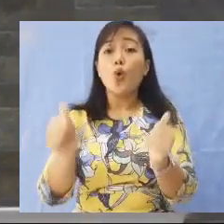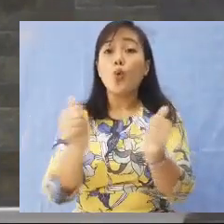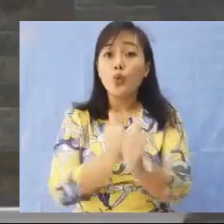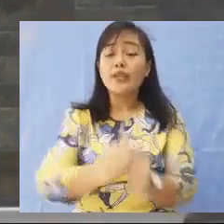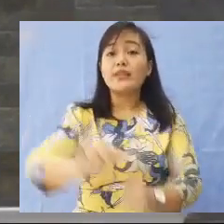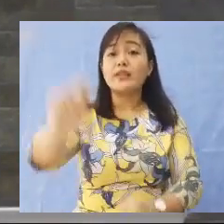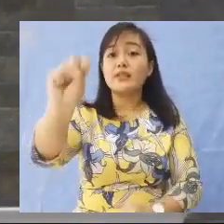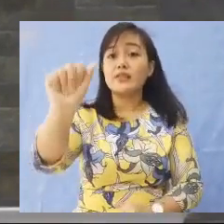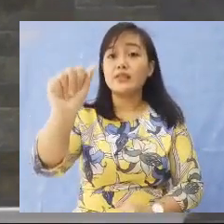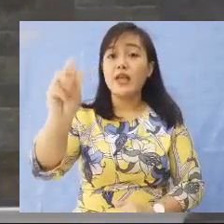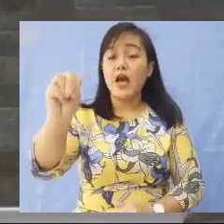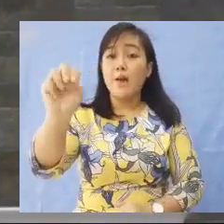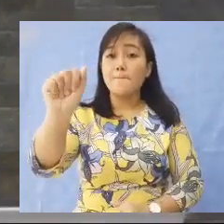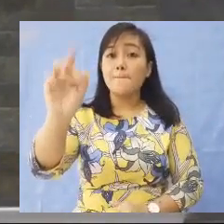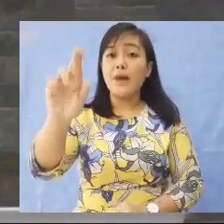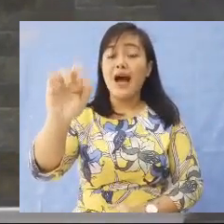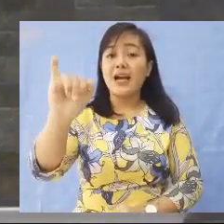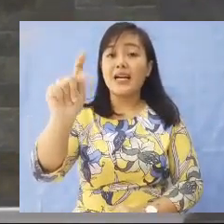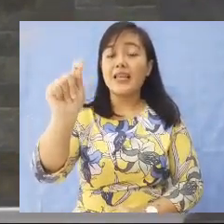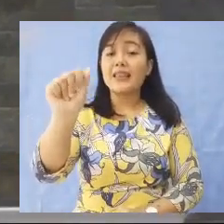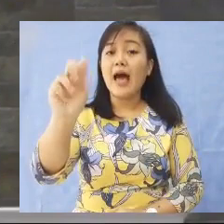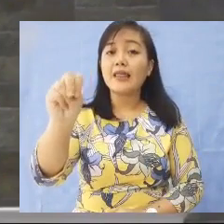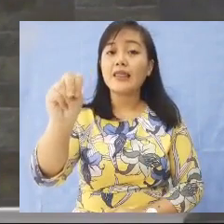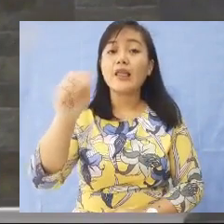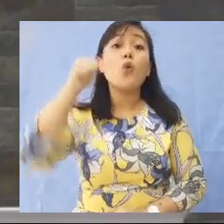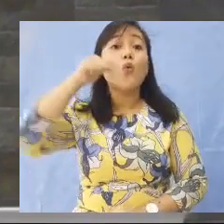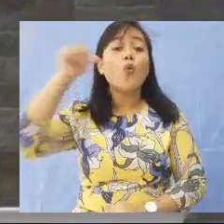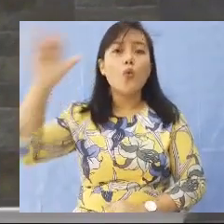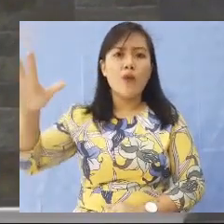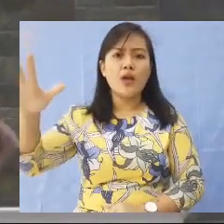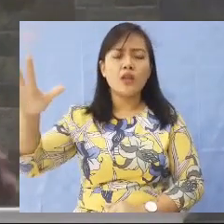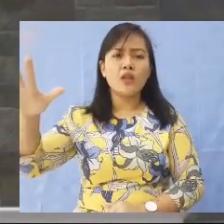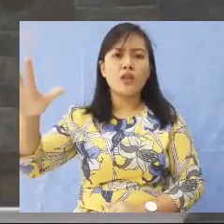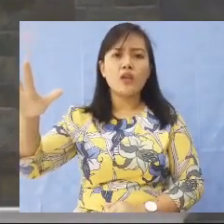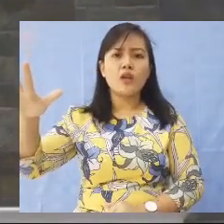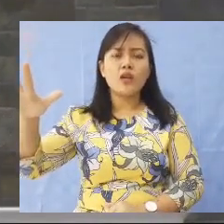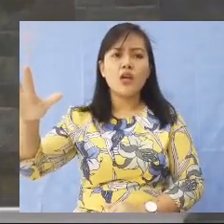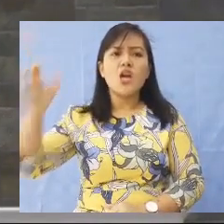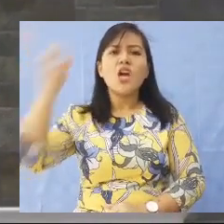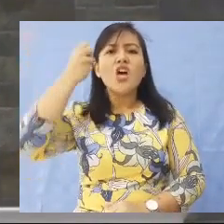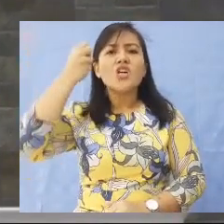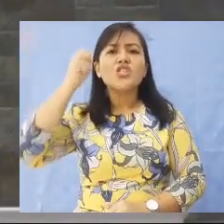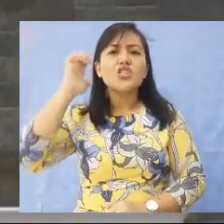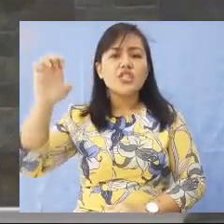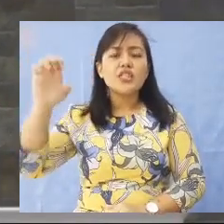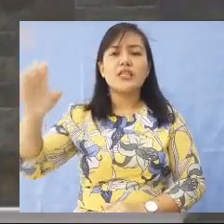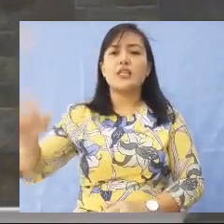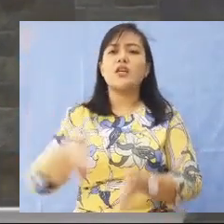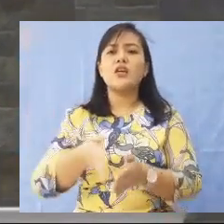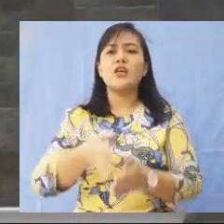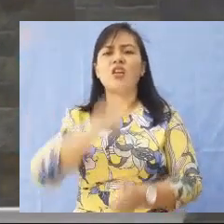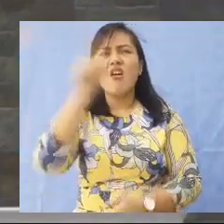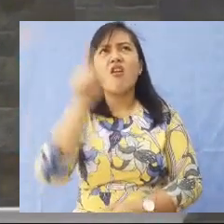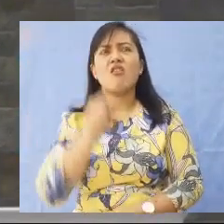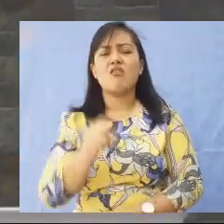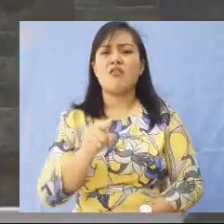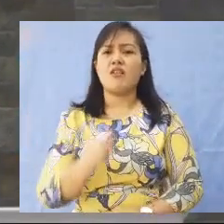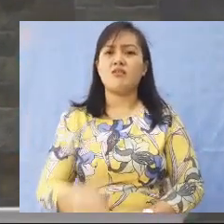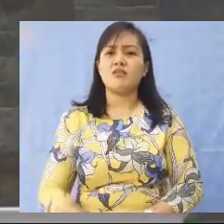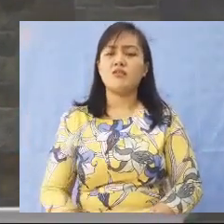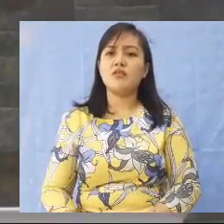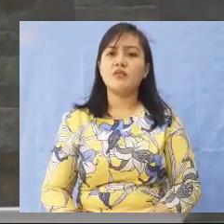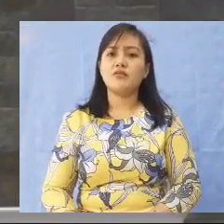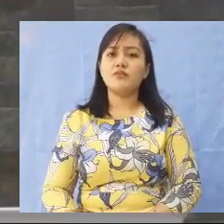ng tubig sa akin na ako isang Samaritan? Sa ano sabi ngayon ni Kristo? Alam mo, babae,